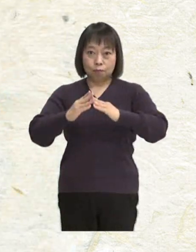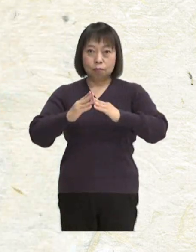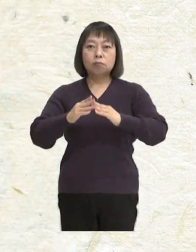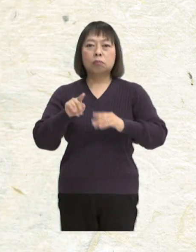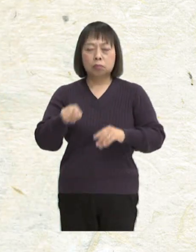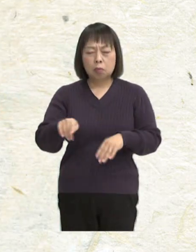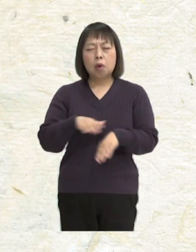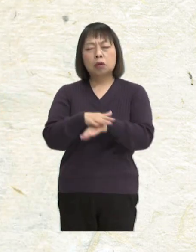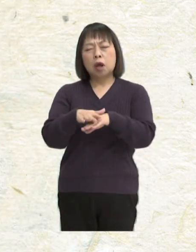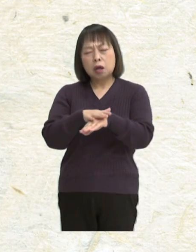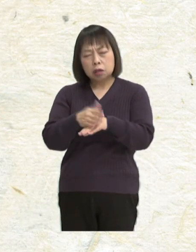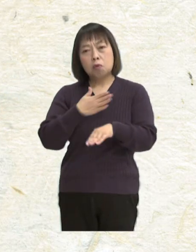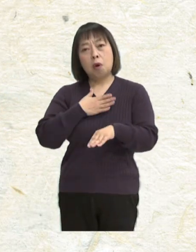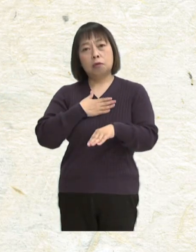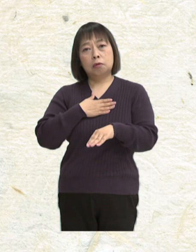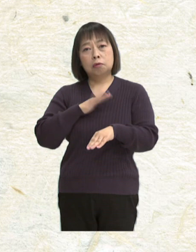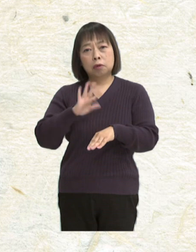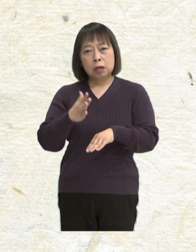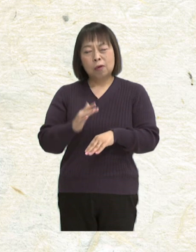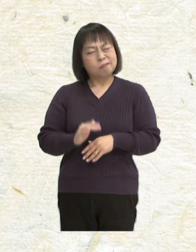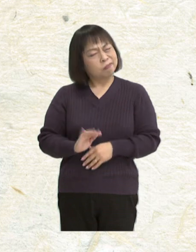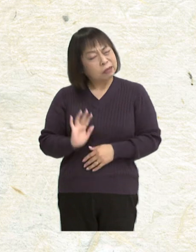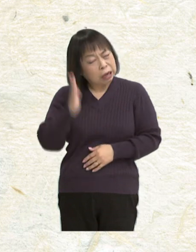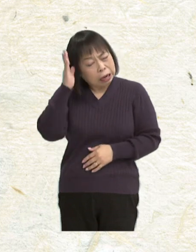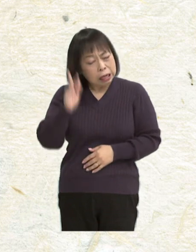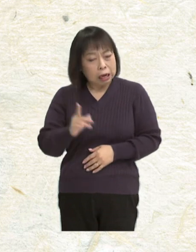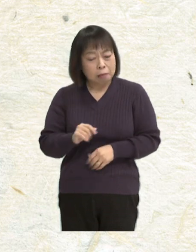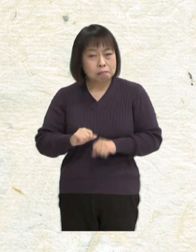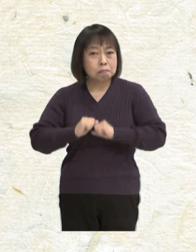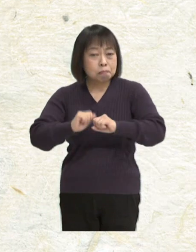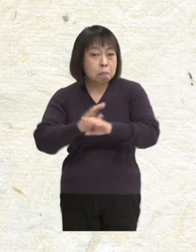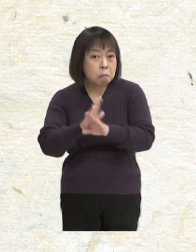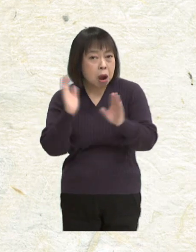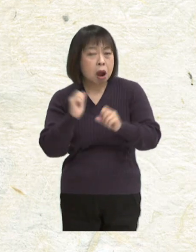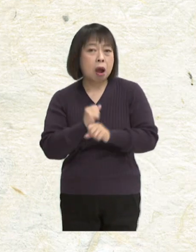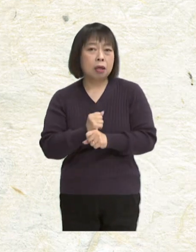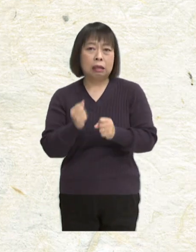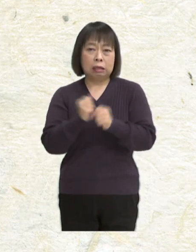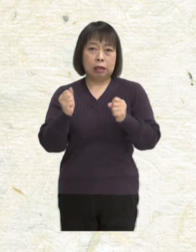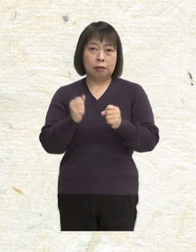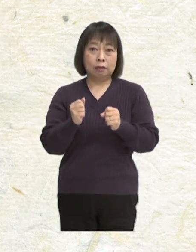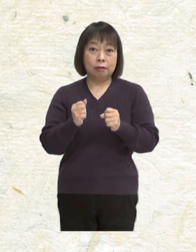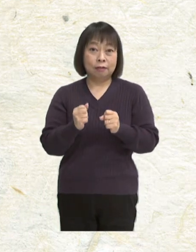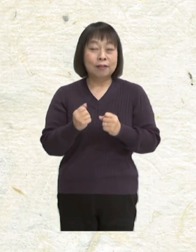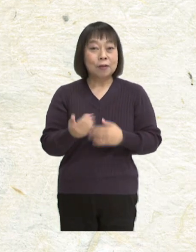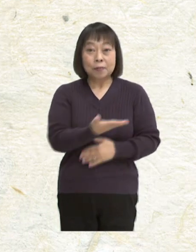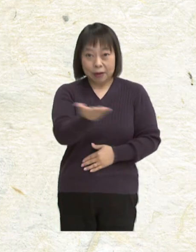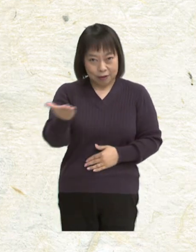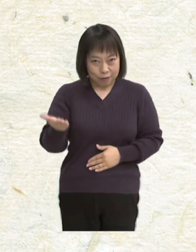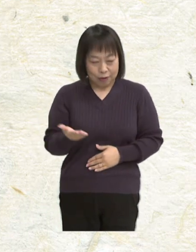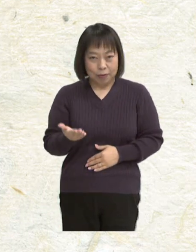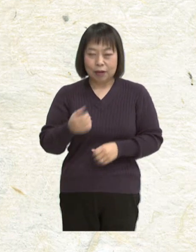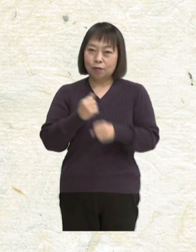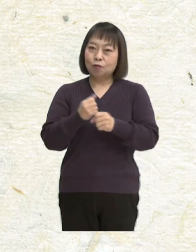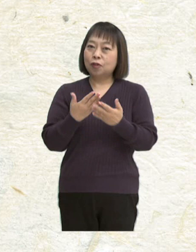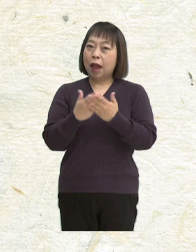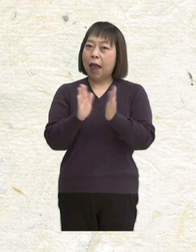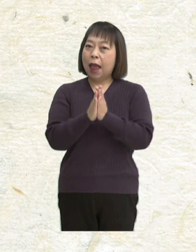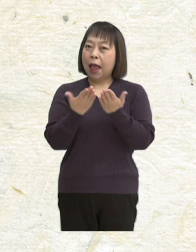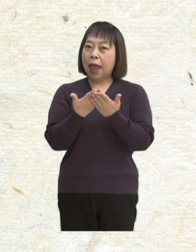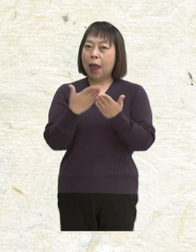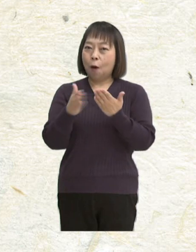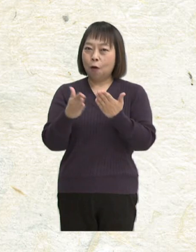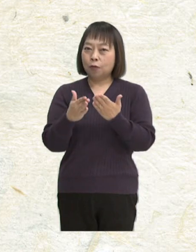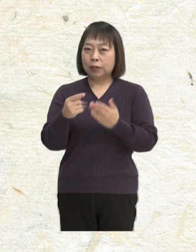大事なことだと思うけど、なかなか一歩が踏み出せない。そんなあなたのために作成された絵本、一